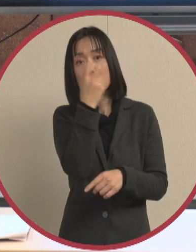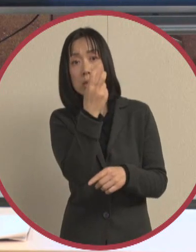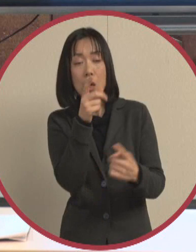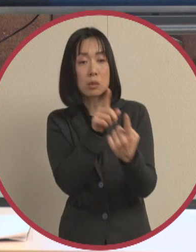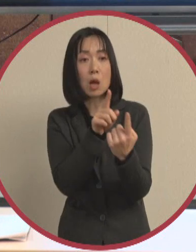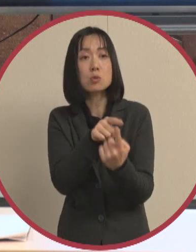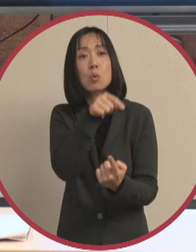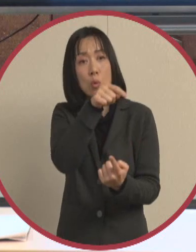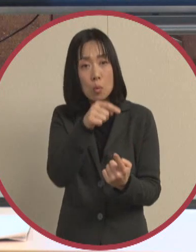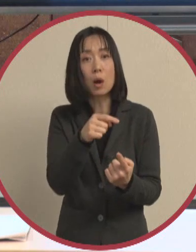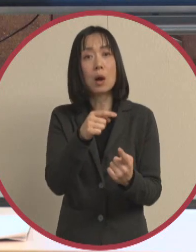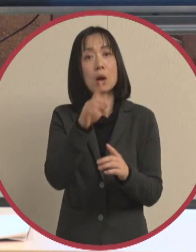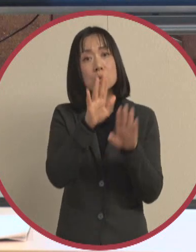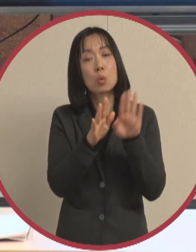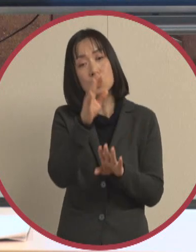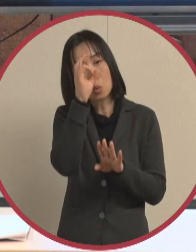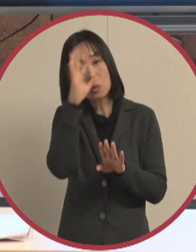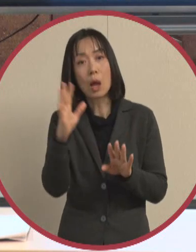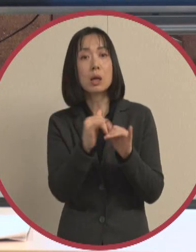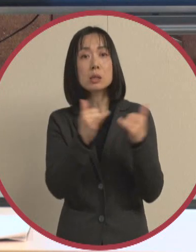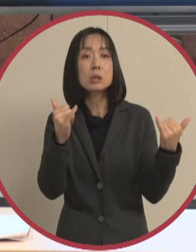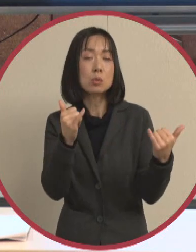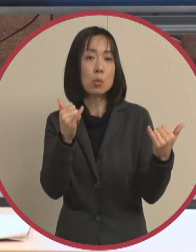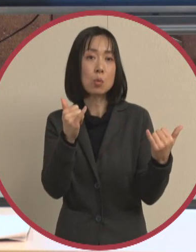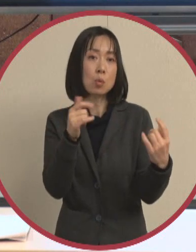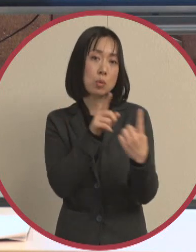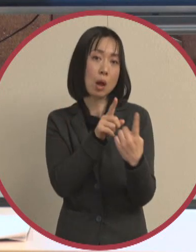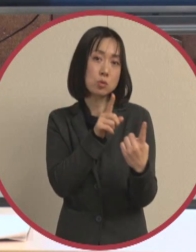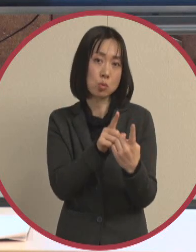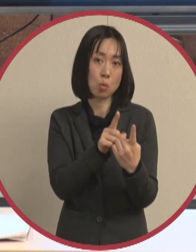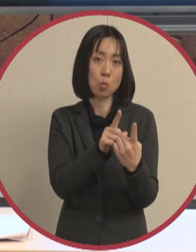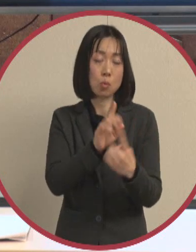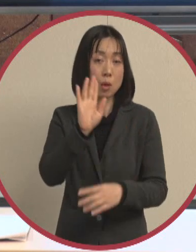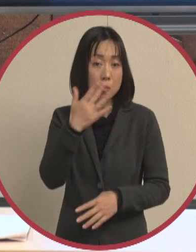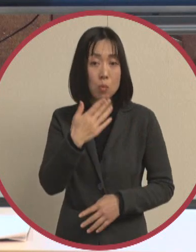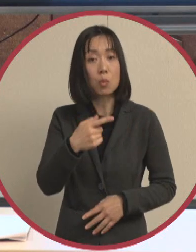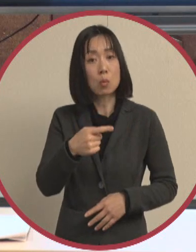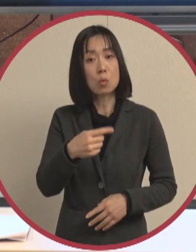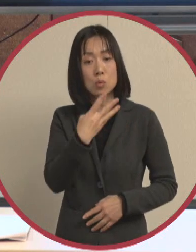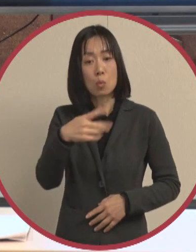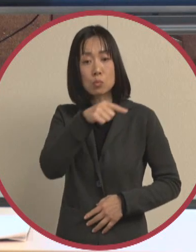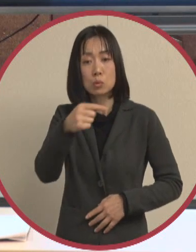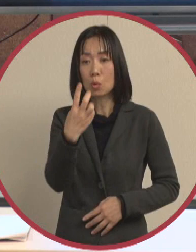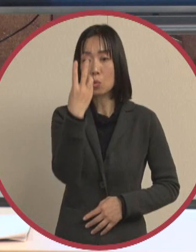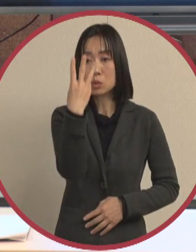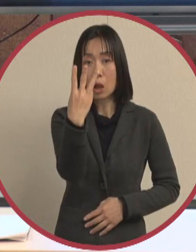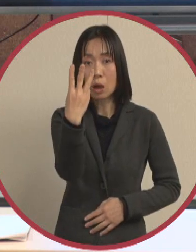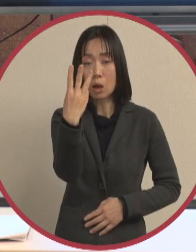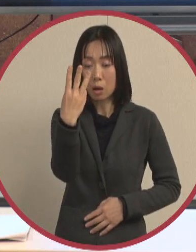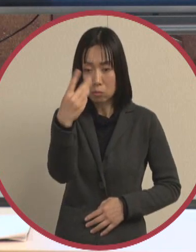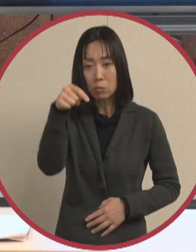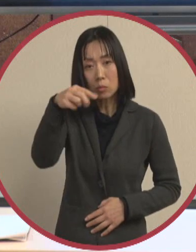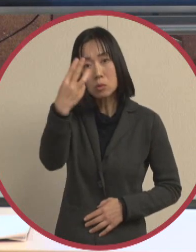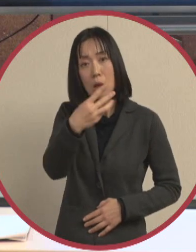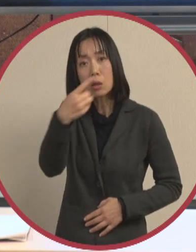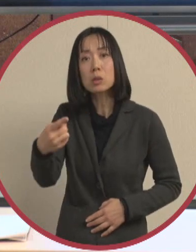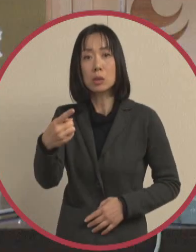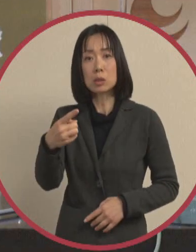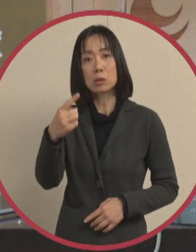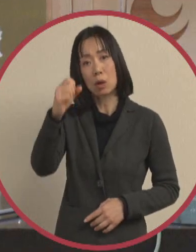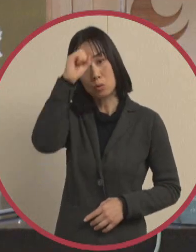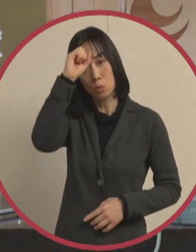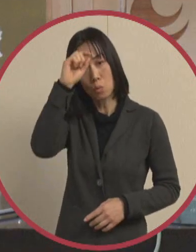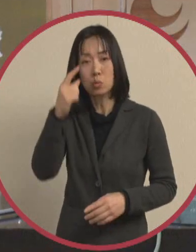向けの検査だったと思うんですけども、この4分の3の方が症状があったということについてはどのように受け止めていらっしゃいます